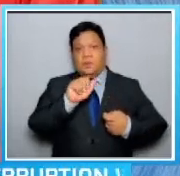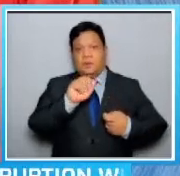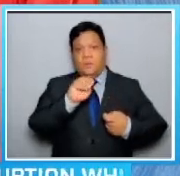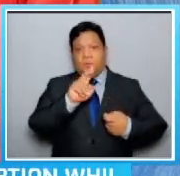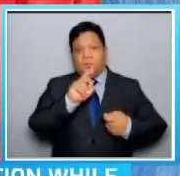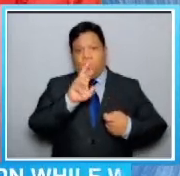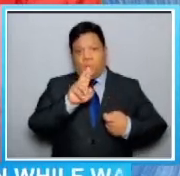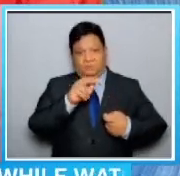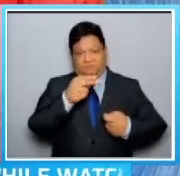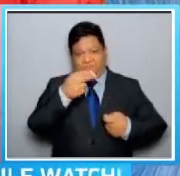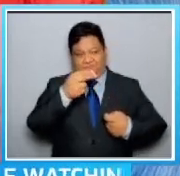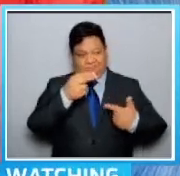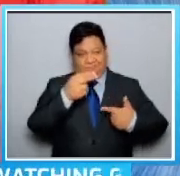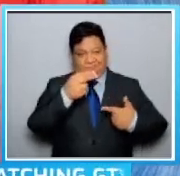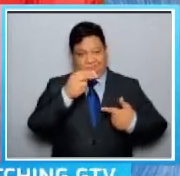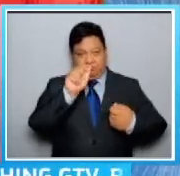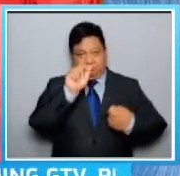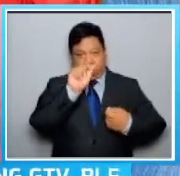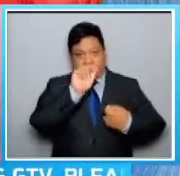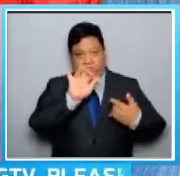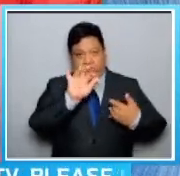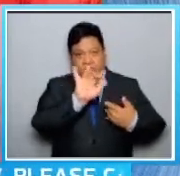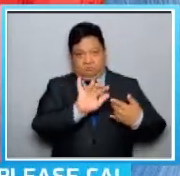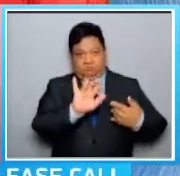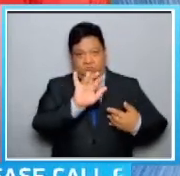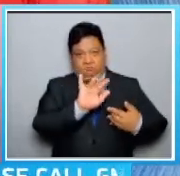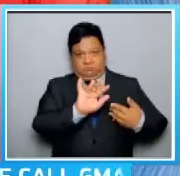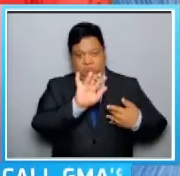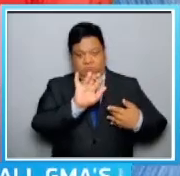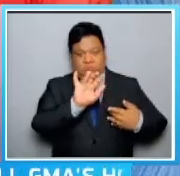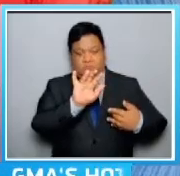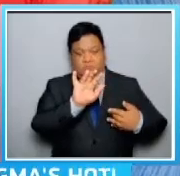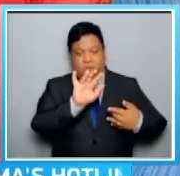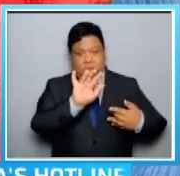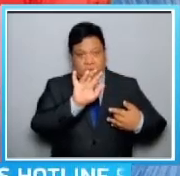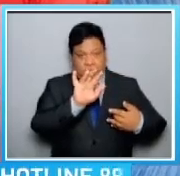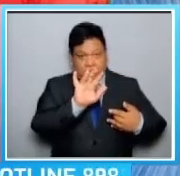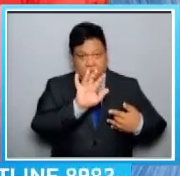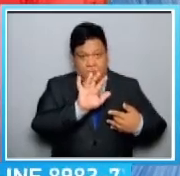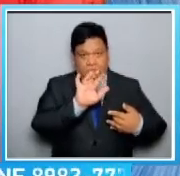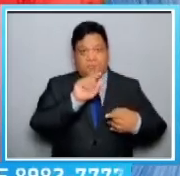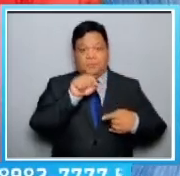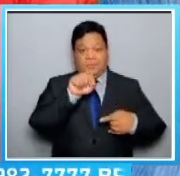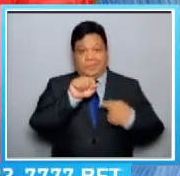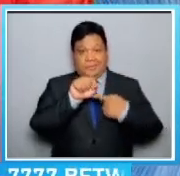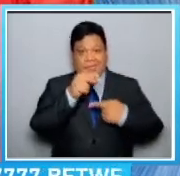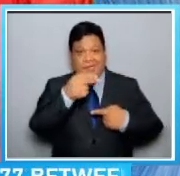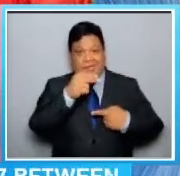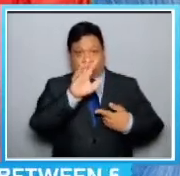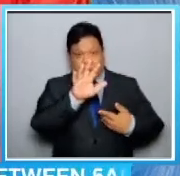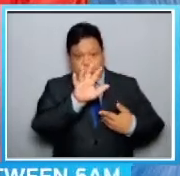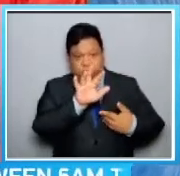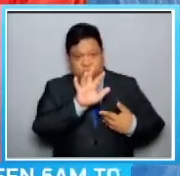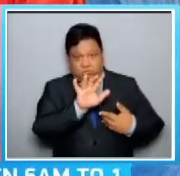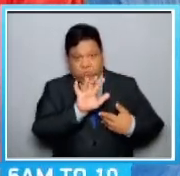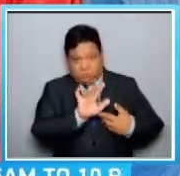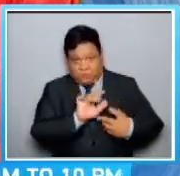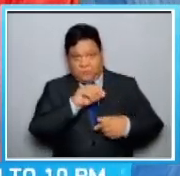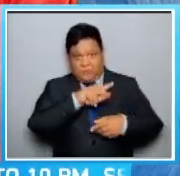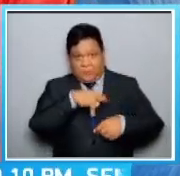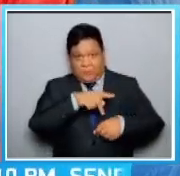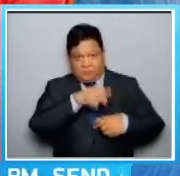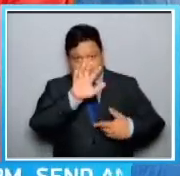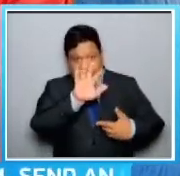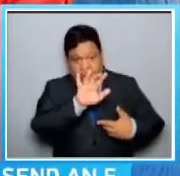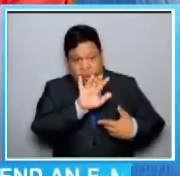bagyo, unti-unti namang sasama yung sirkulasyon nitong mas mahinang bagyo na si Gardo. At pagpasok niya sa PIR